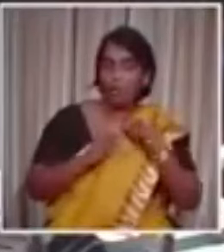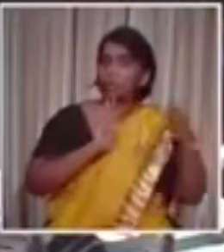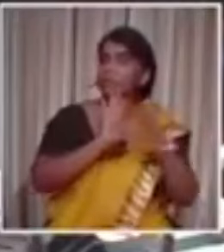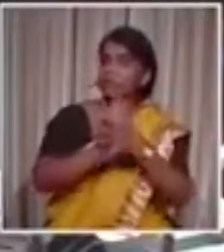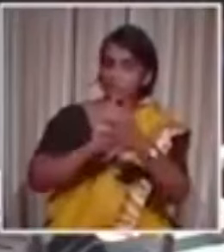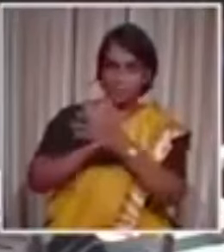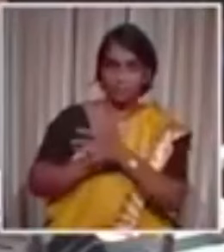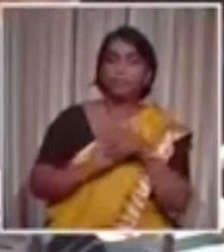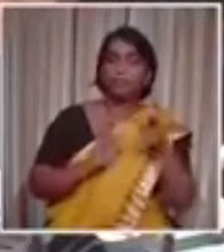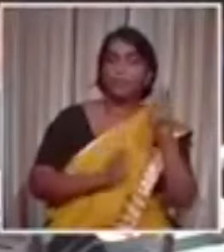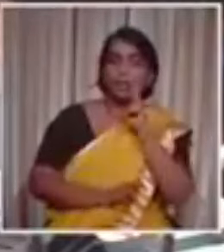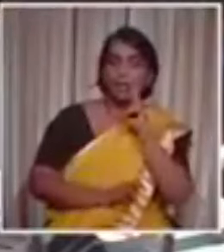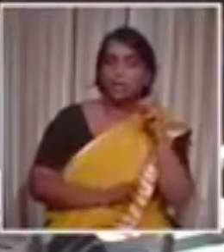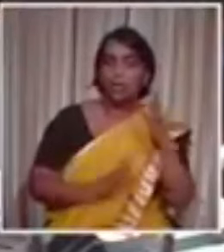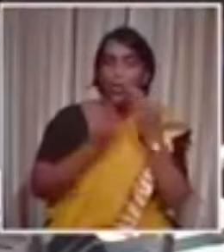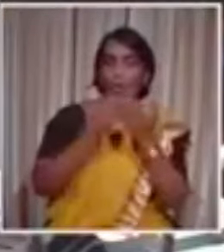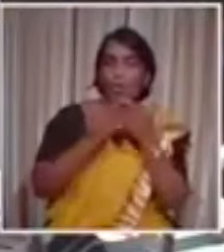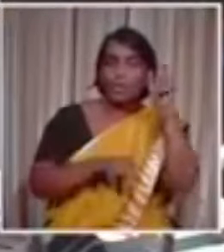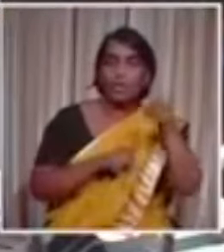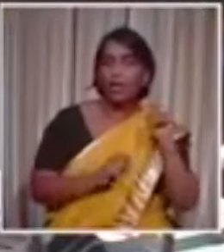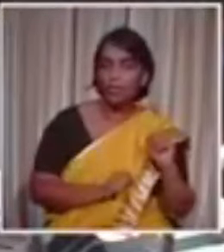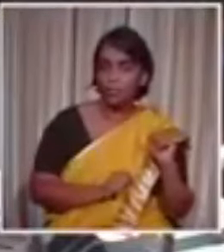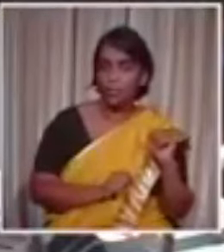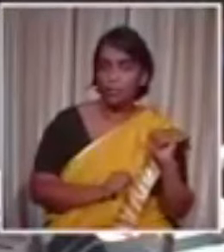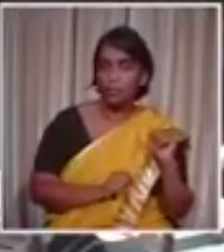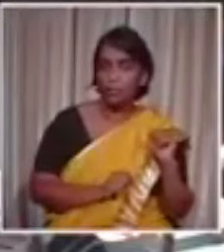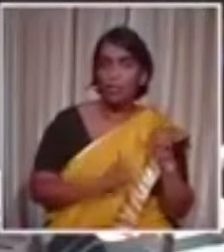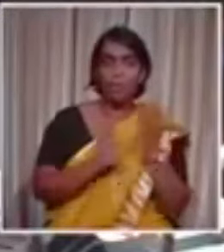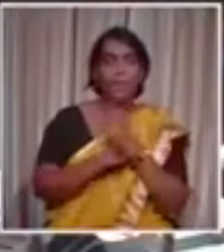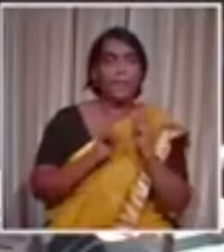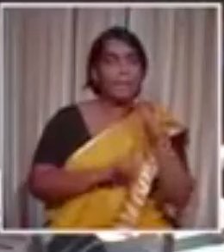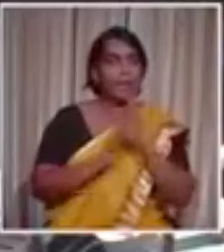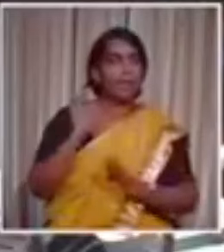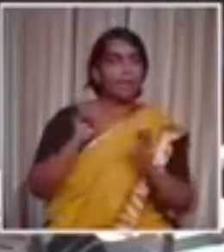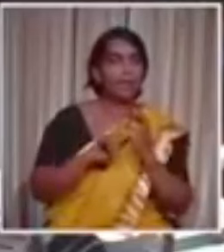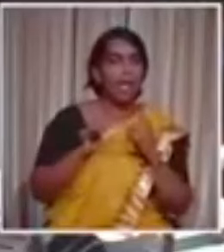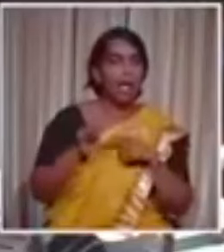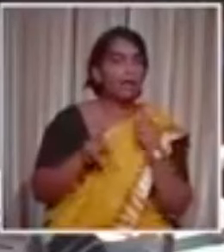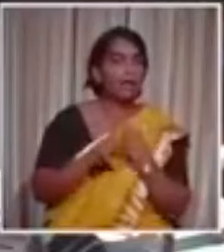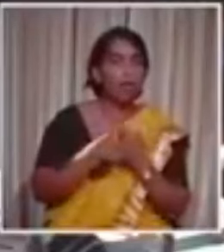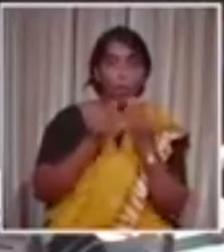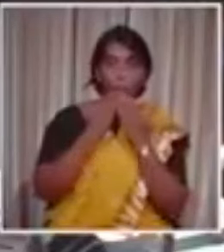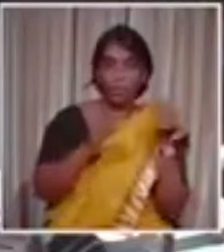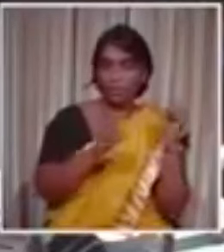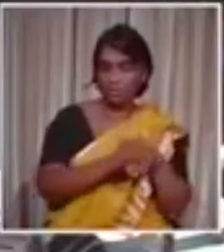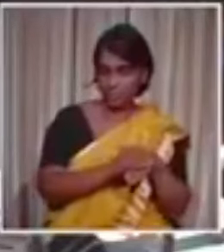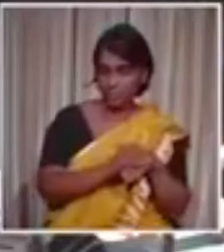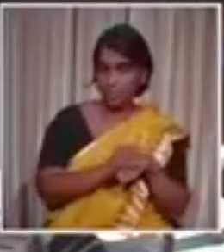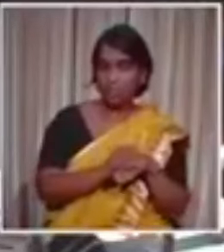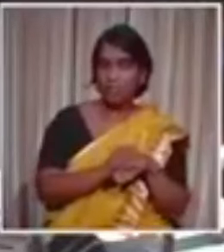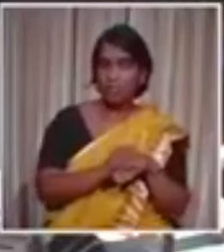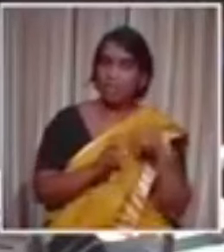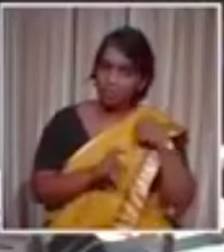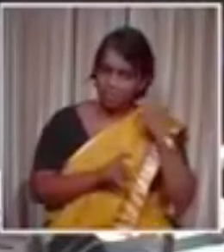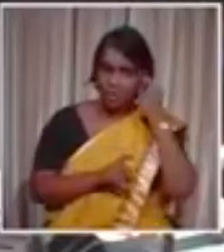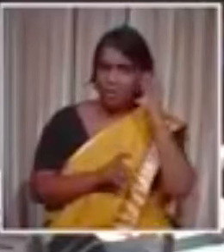pulu darani lekam sih kumate gupade sukuru kau tu hita bu parlimen tu menteri akil viraj gupade sakti Mengadakan kerana kami